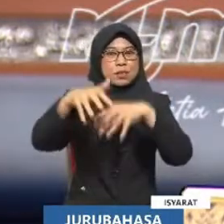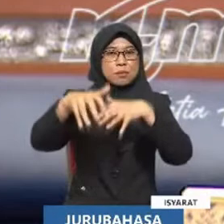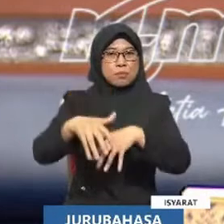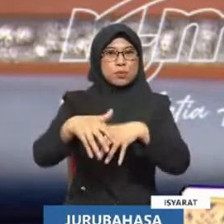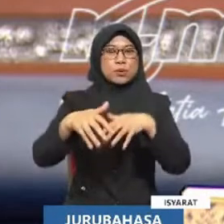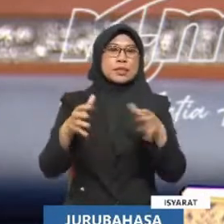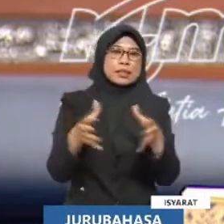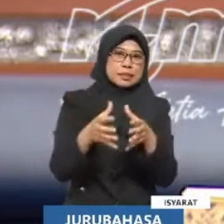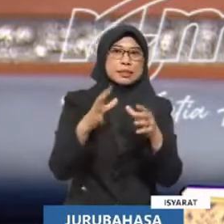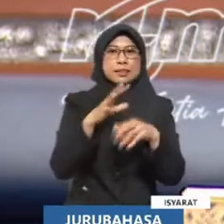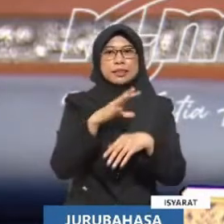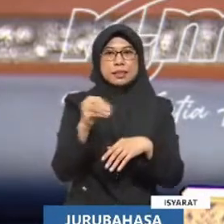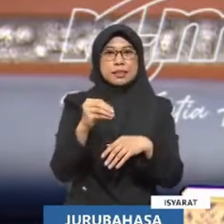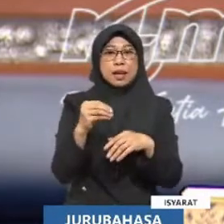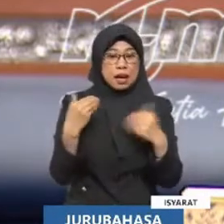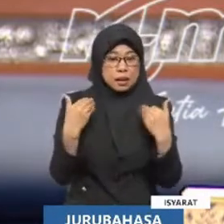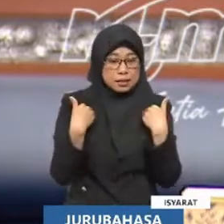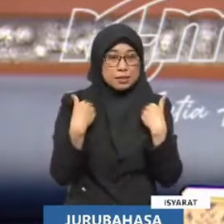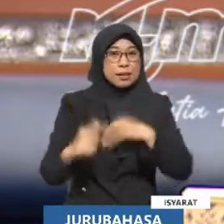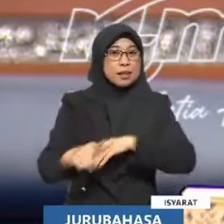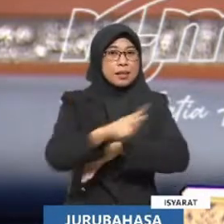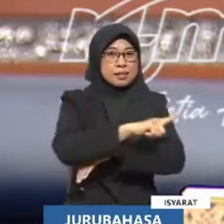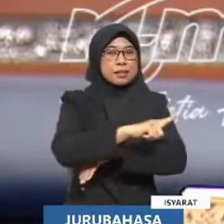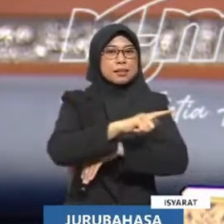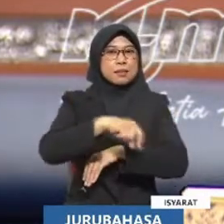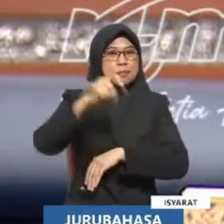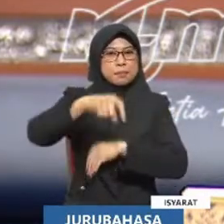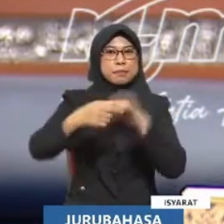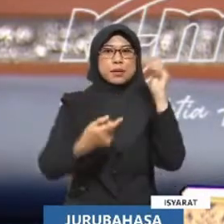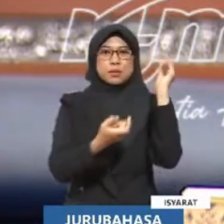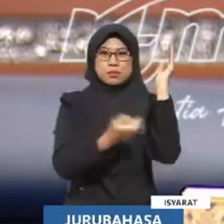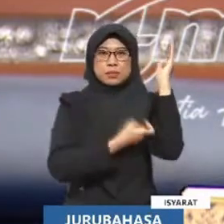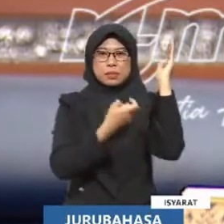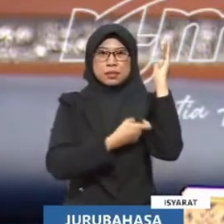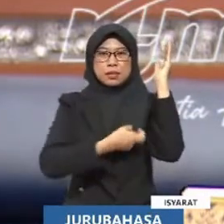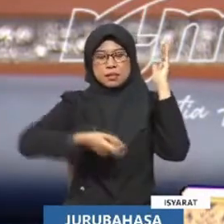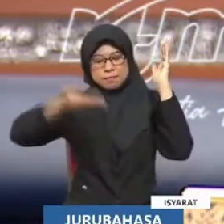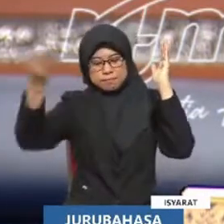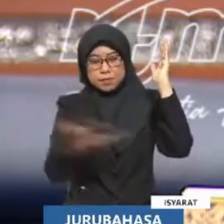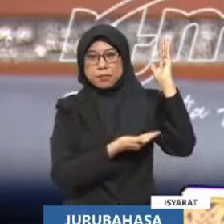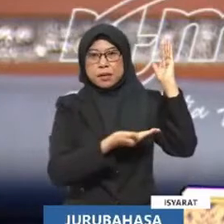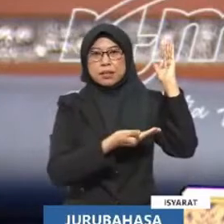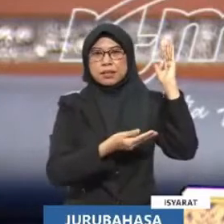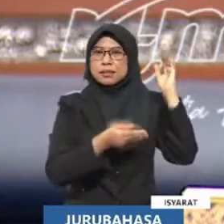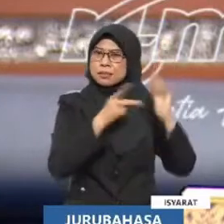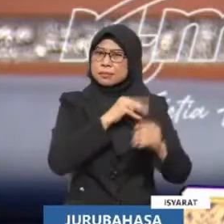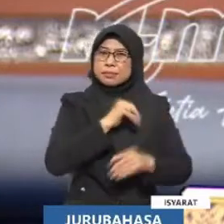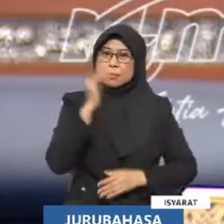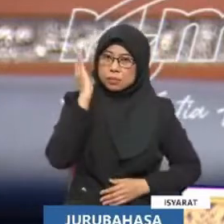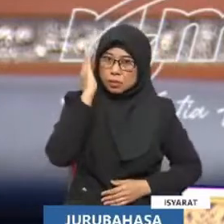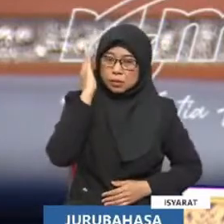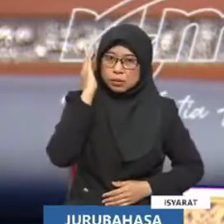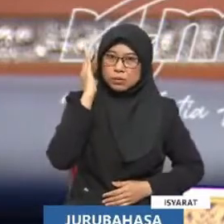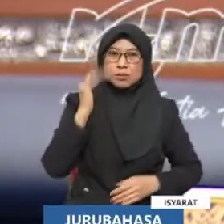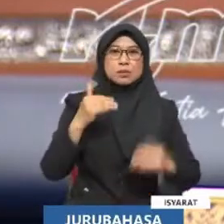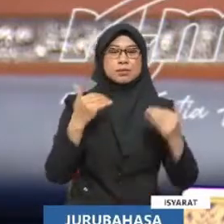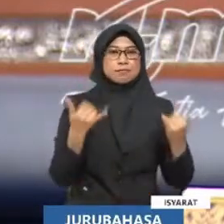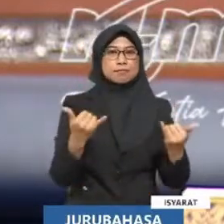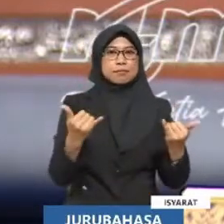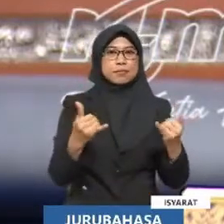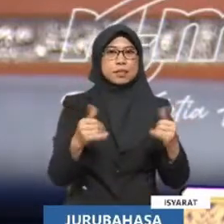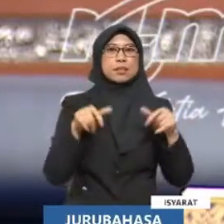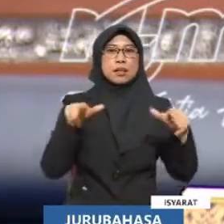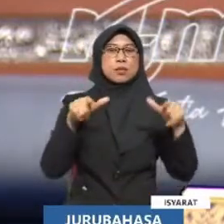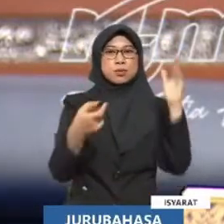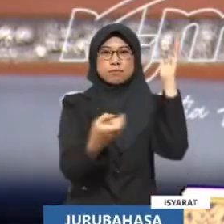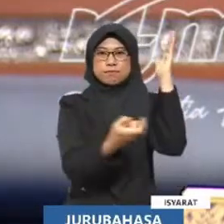kecil yang mempunyai kebun dan tanam semula perlunya getah tersebut ditebang dan apakah Kementerian tahu bahwa kita padahal